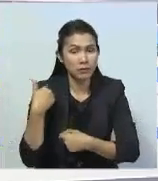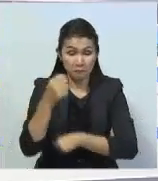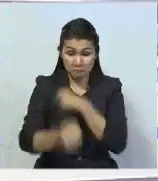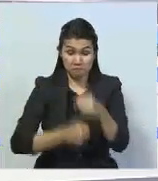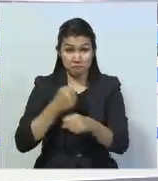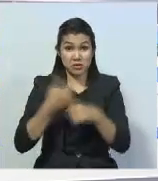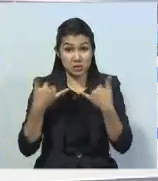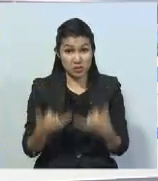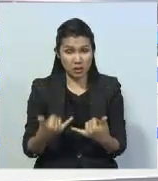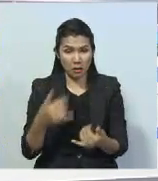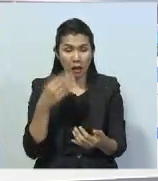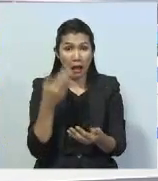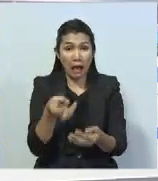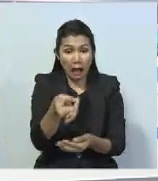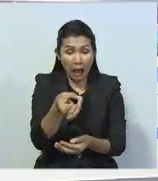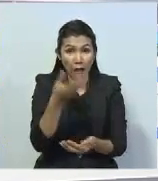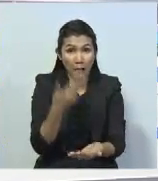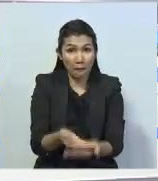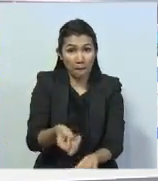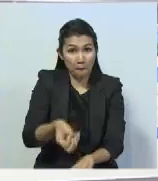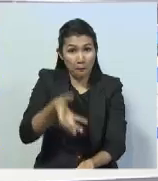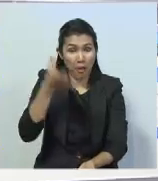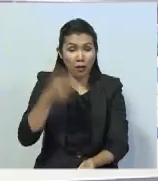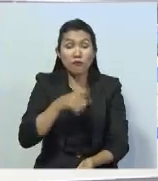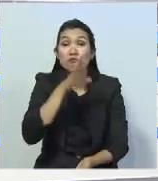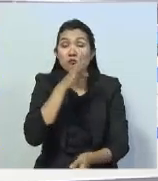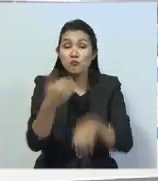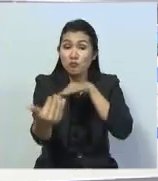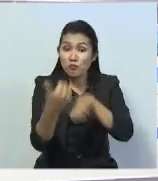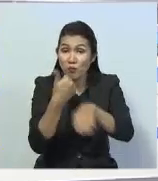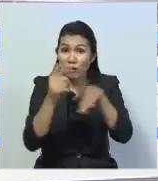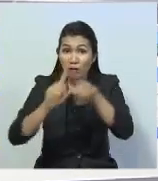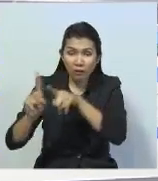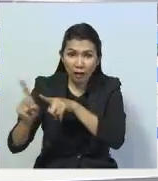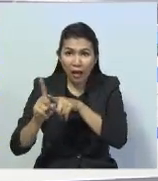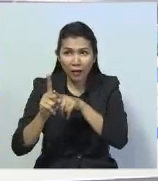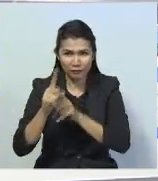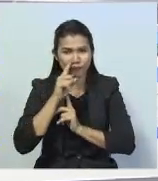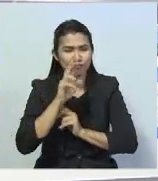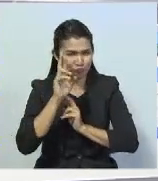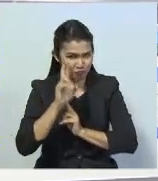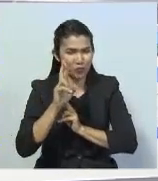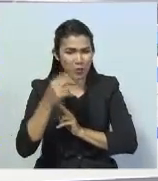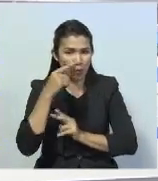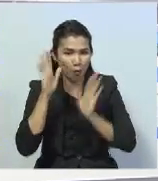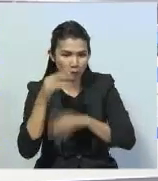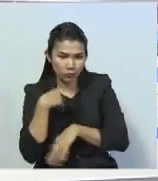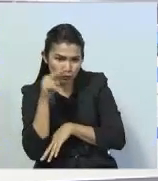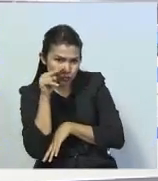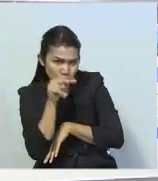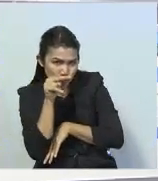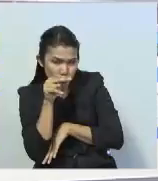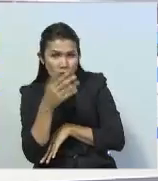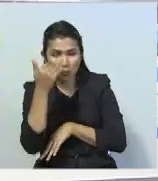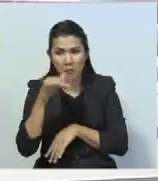ล้วปีนี้คิดดูสิข้าวราคาสูงแบบนี้ถ้าเกิดว่าไปตากตามถนนหนทางต่างๆก็จะต้องมีคนเนี่ยต้องไปคอยเฝ้าไป